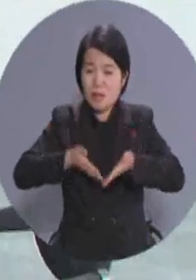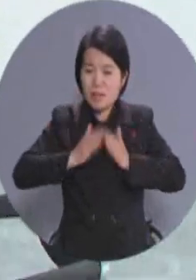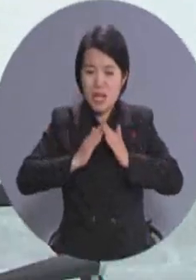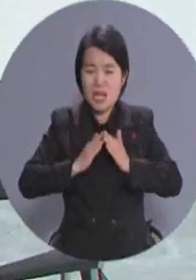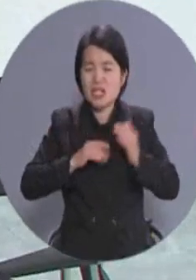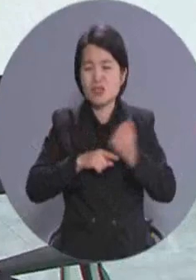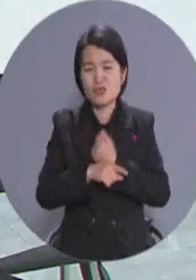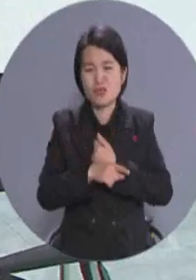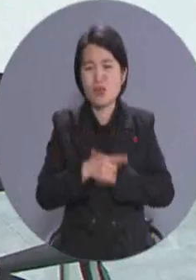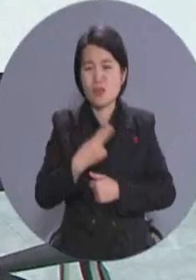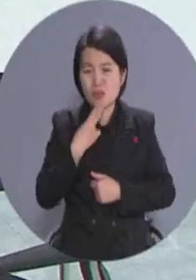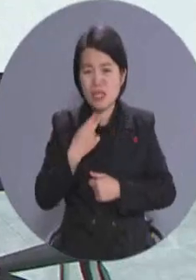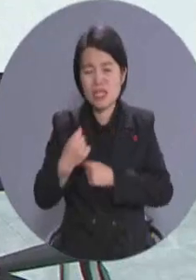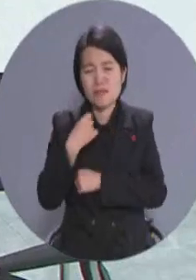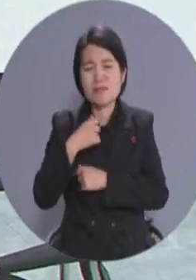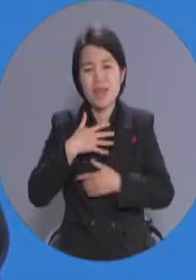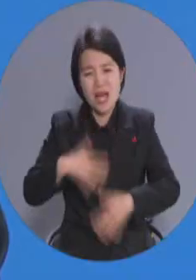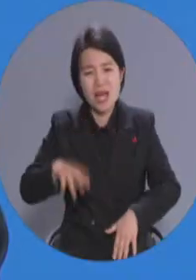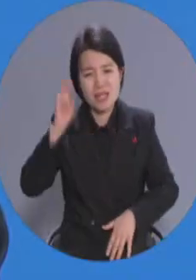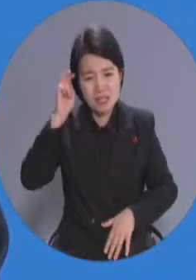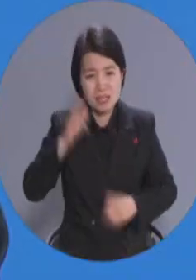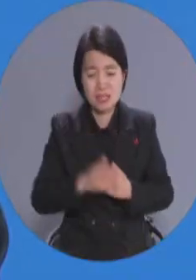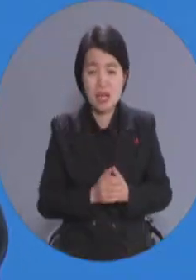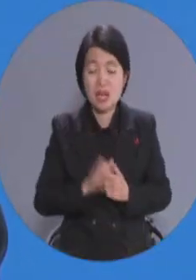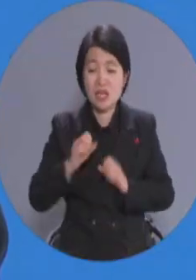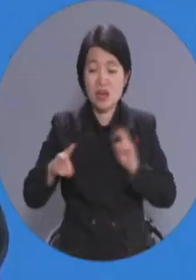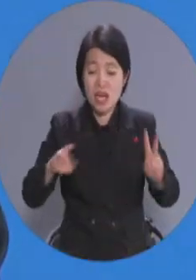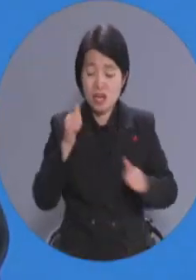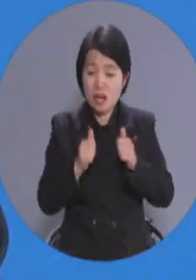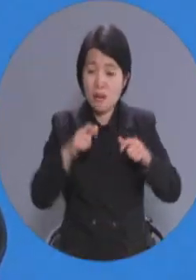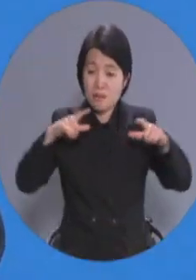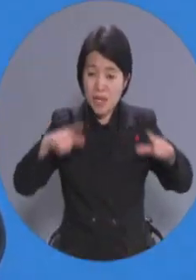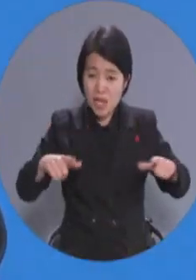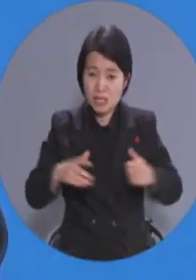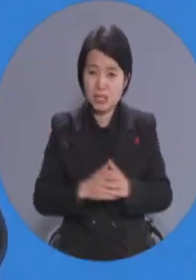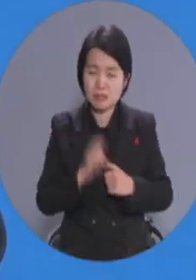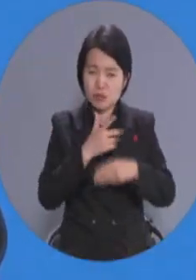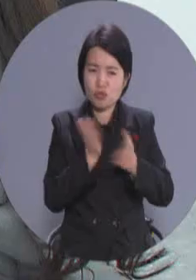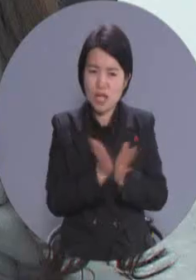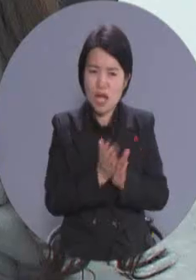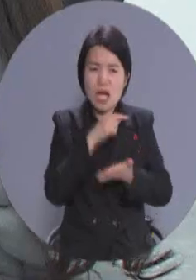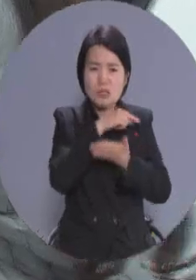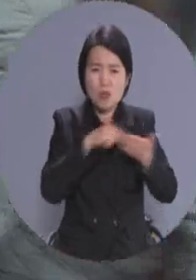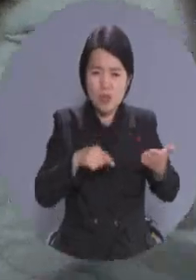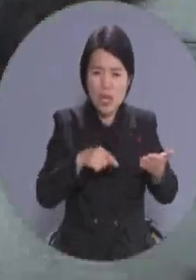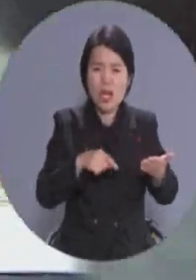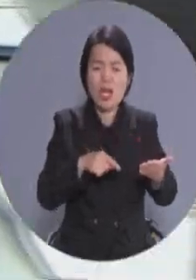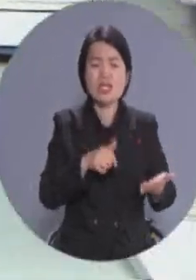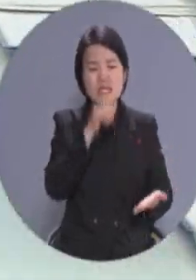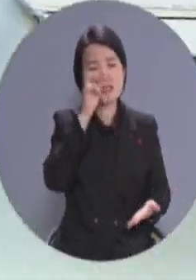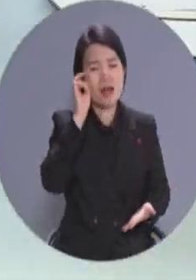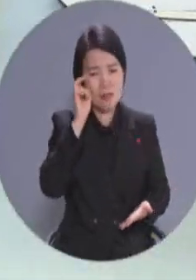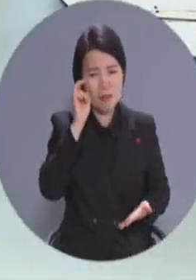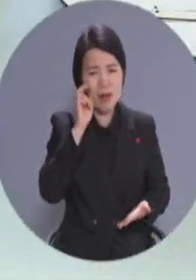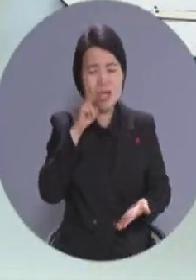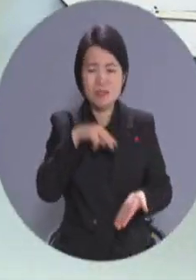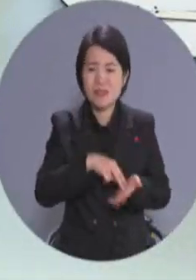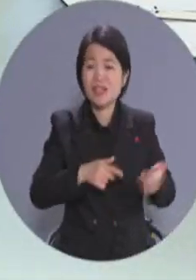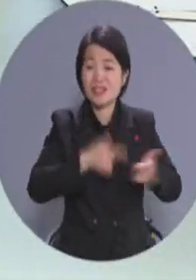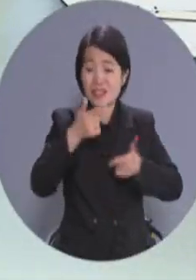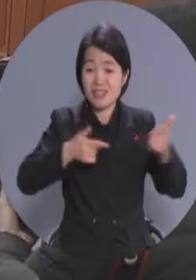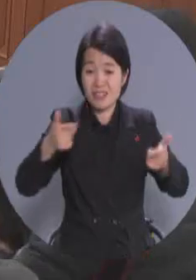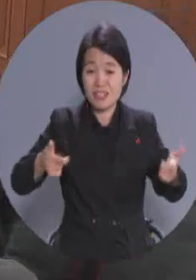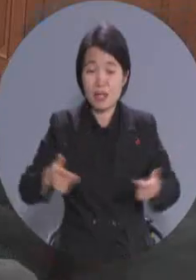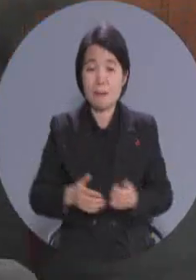영향력이 적을 것이란 시각도 있지만여 경합 지역에서는 민주당에 불리하게 작용할 수밖에 없다는 견도